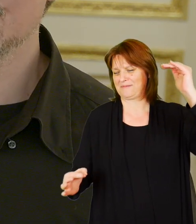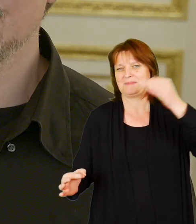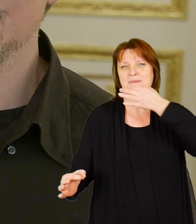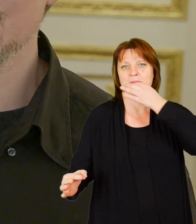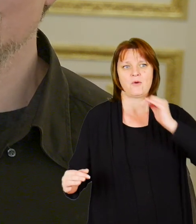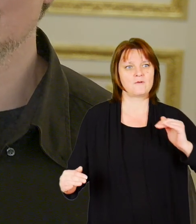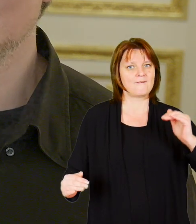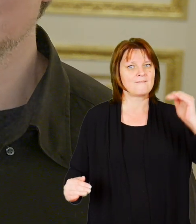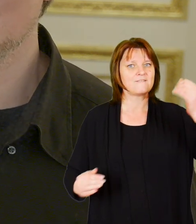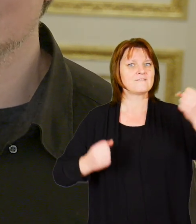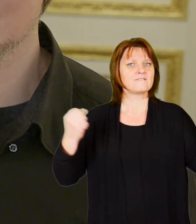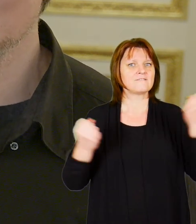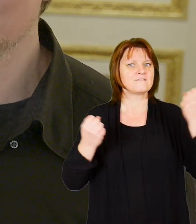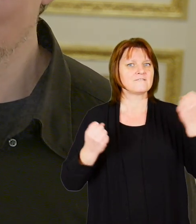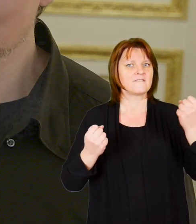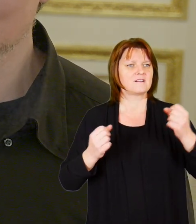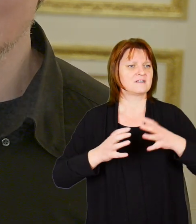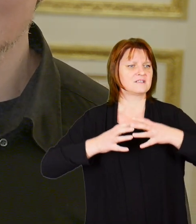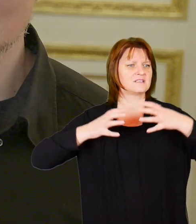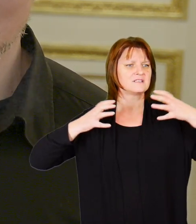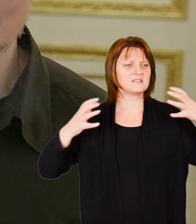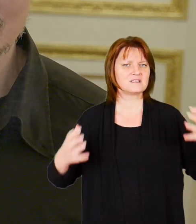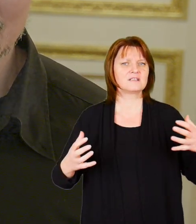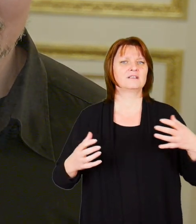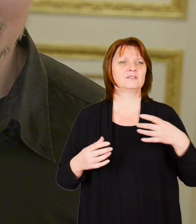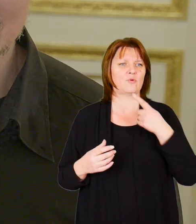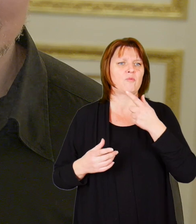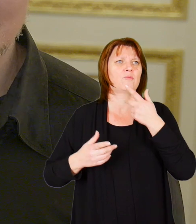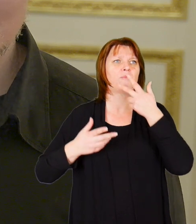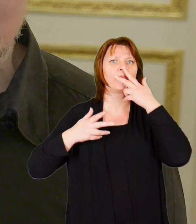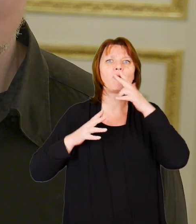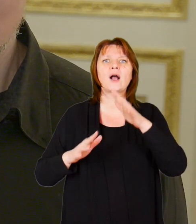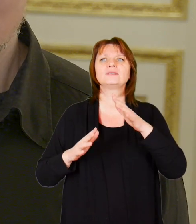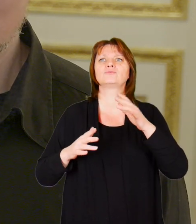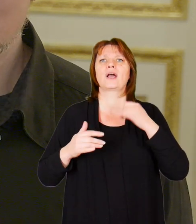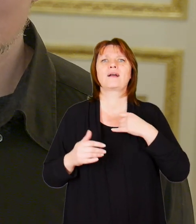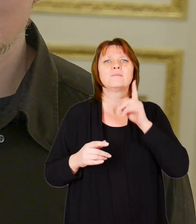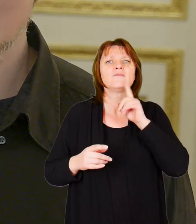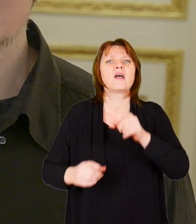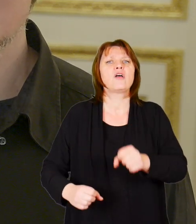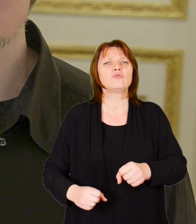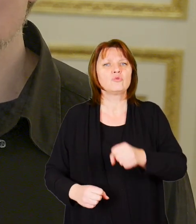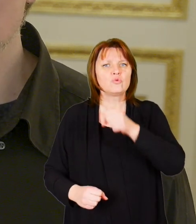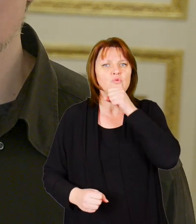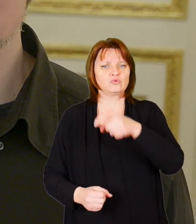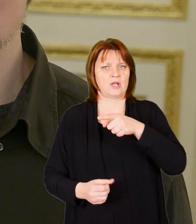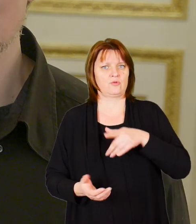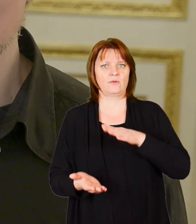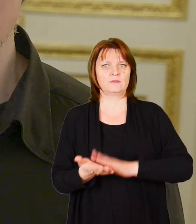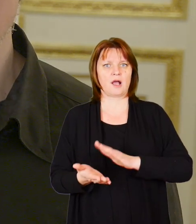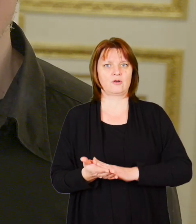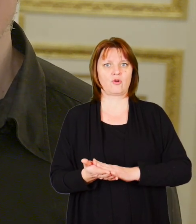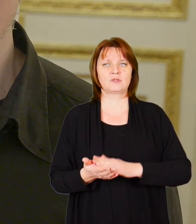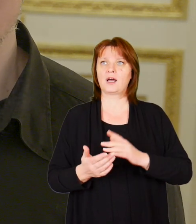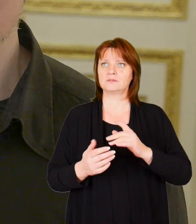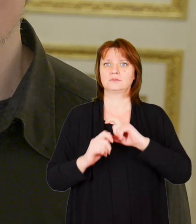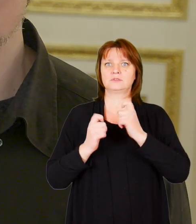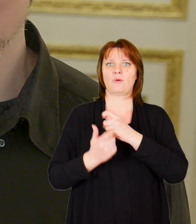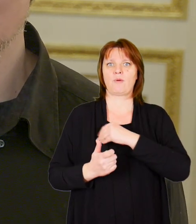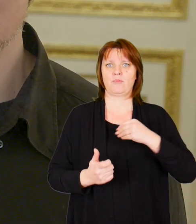Ten konkurs dla mnie był bardzo ciekawy, bo hasło Niepodległa bez barier dało naprawdę niesamowite pole dla